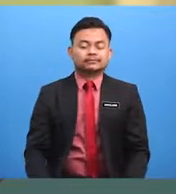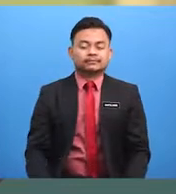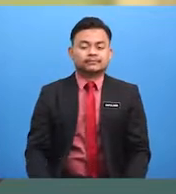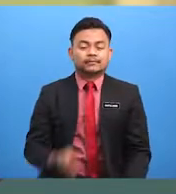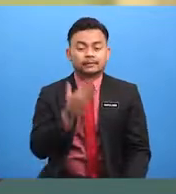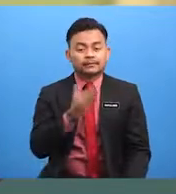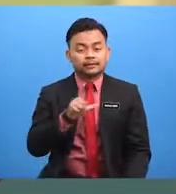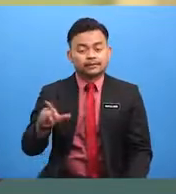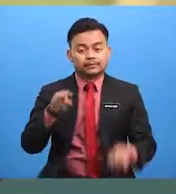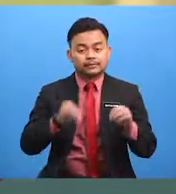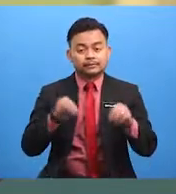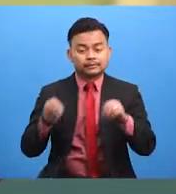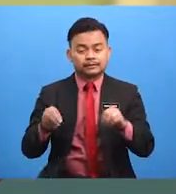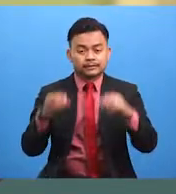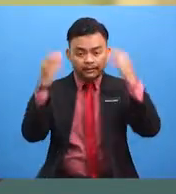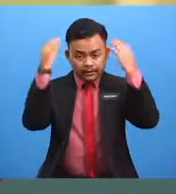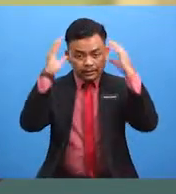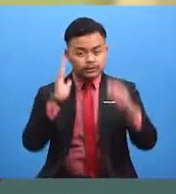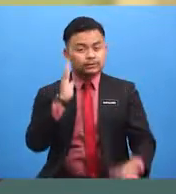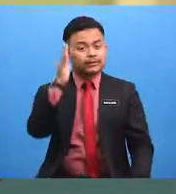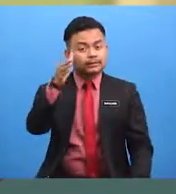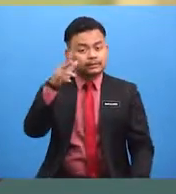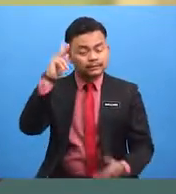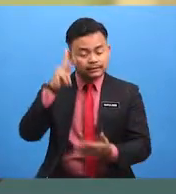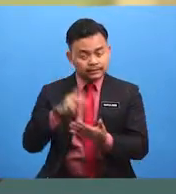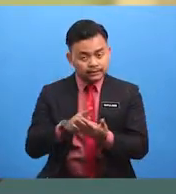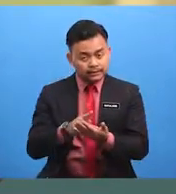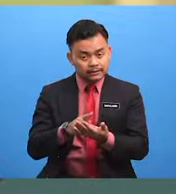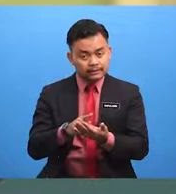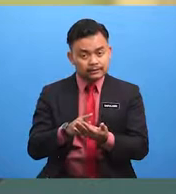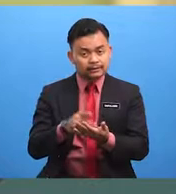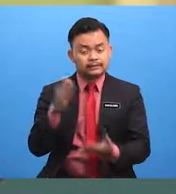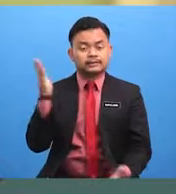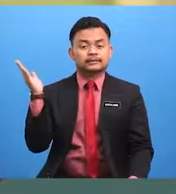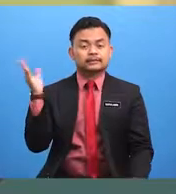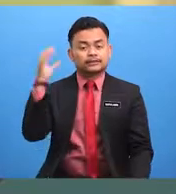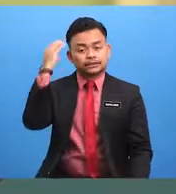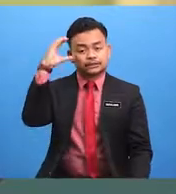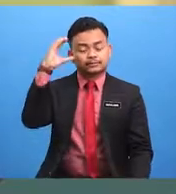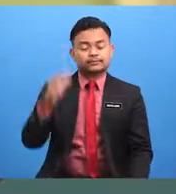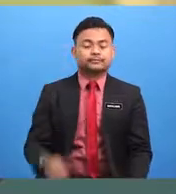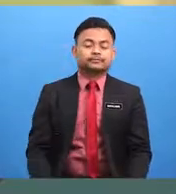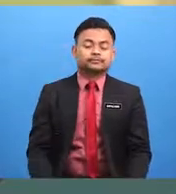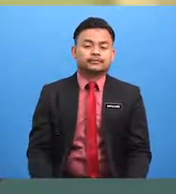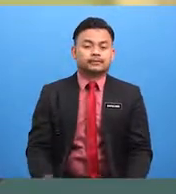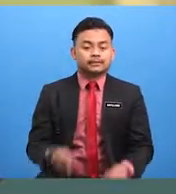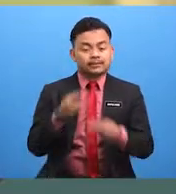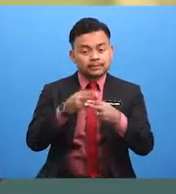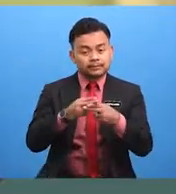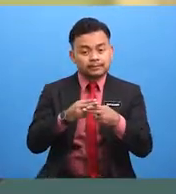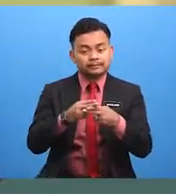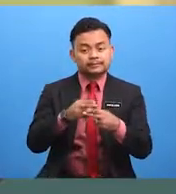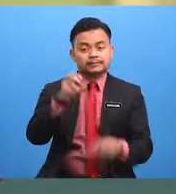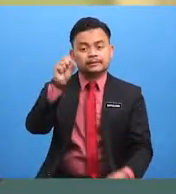Baiklah murid-murid, cikgu akan memperkenalkan diri cikgu terlebih dahulu. Nama cikgu Nor Najatul